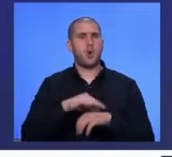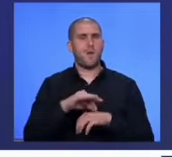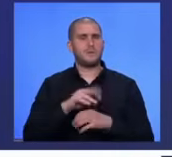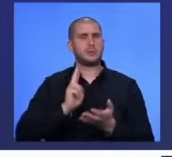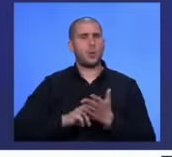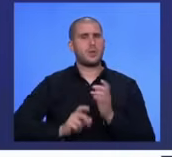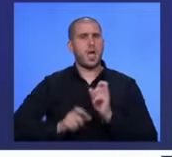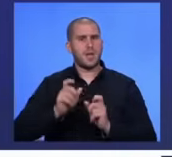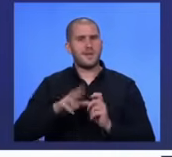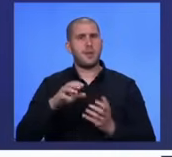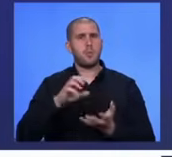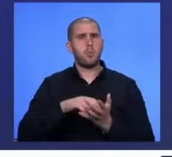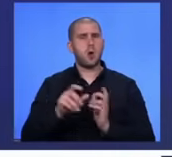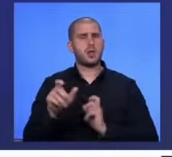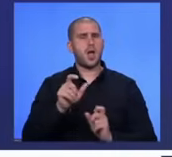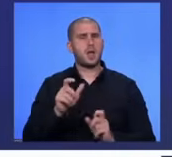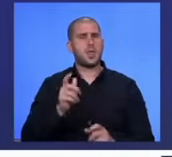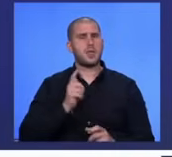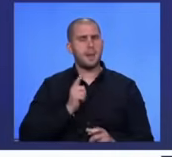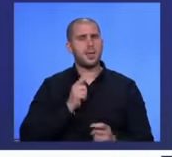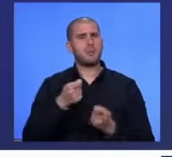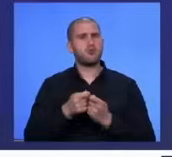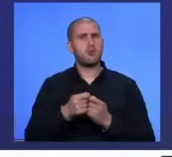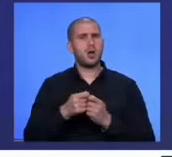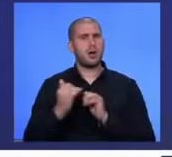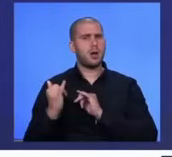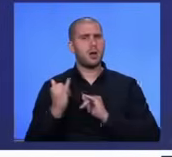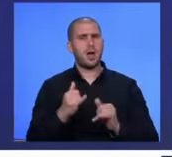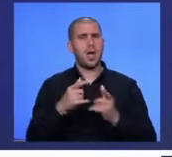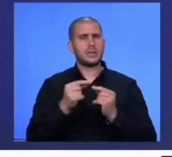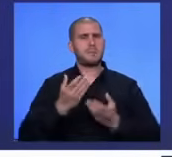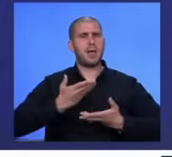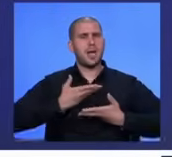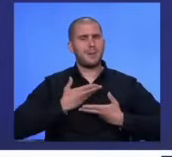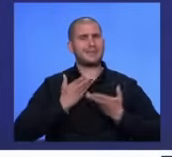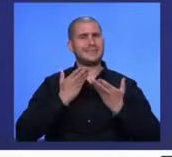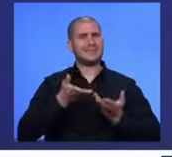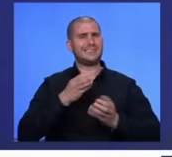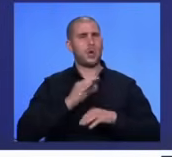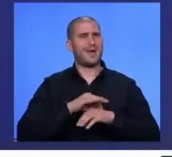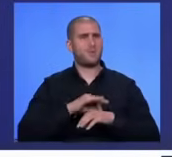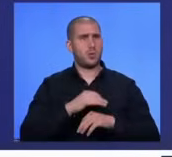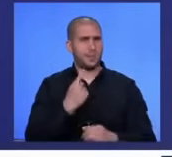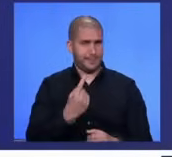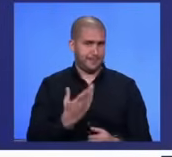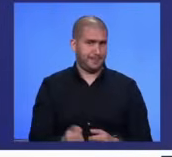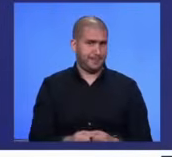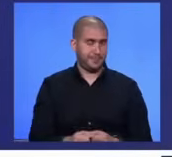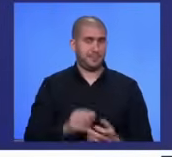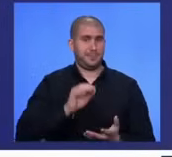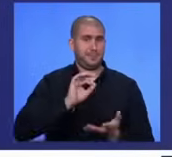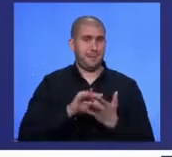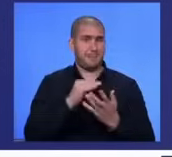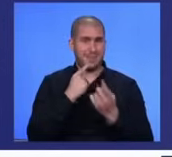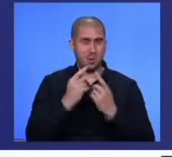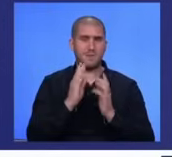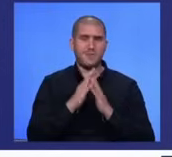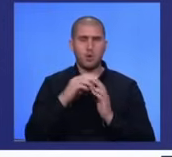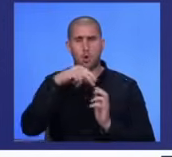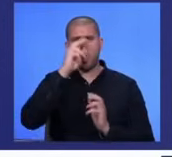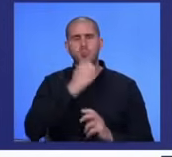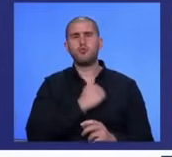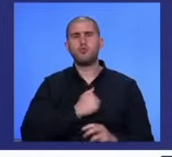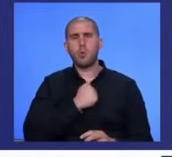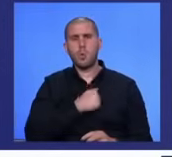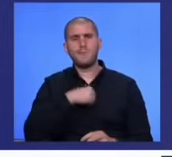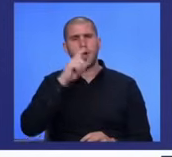והמוקד להגנת הפרט, בנוגע להכנסת הזאתים לקבלת סיוע רפואי. במהלך הדיון ביקשו הורים שקולים